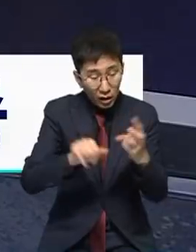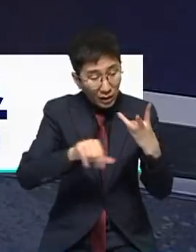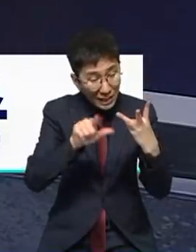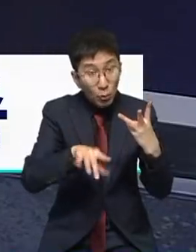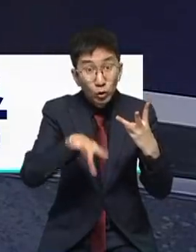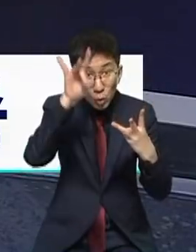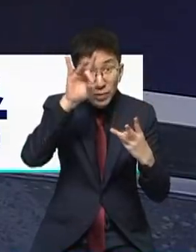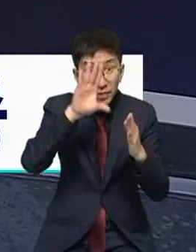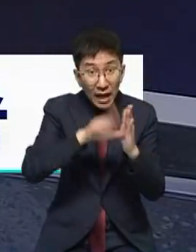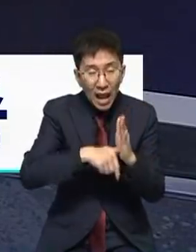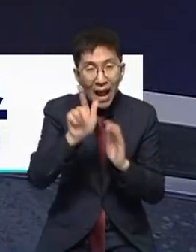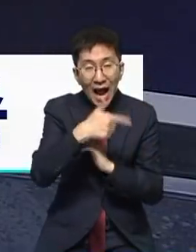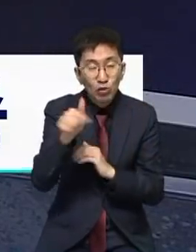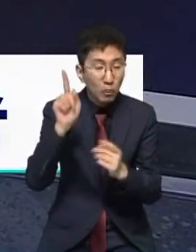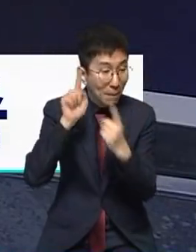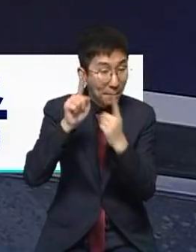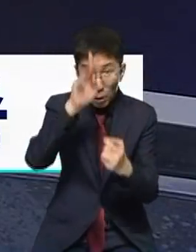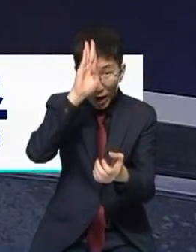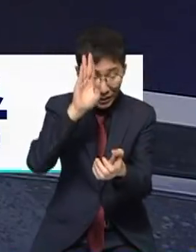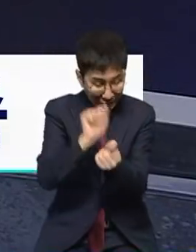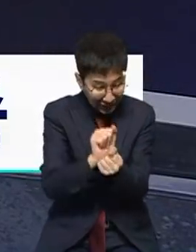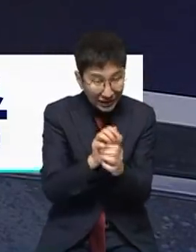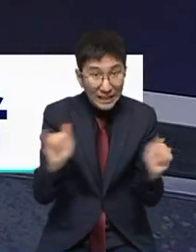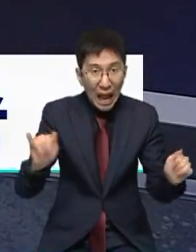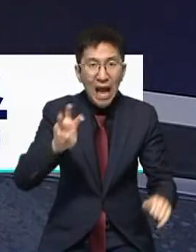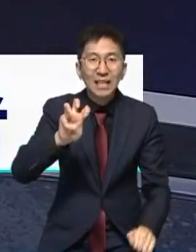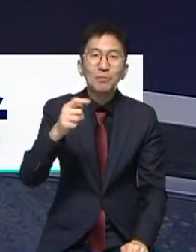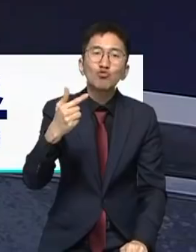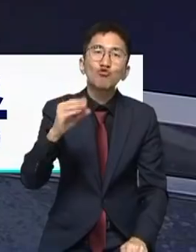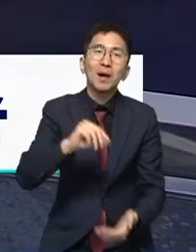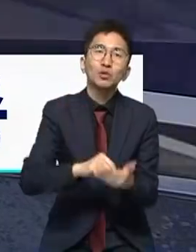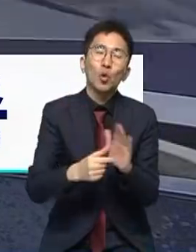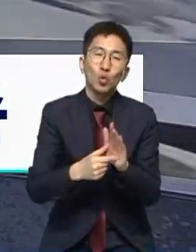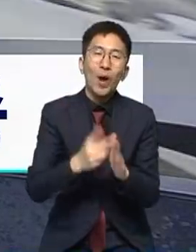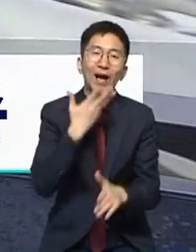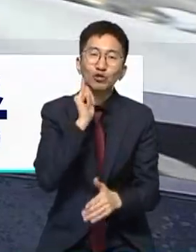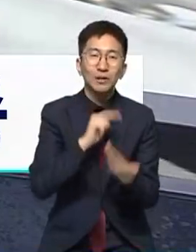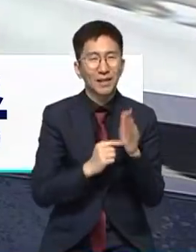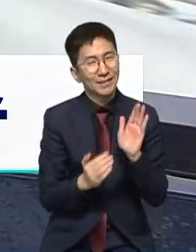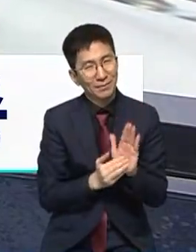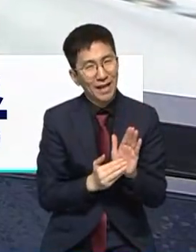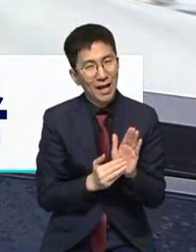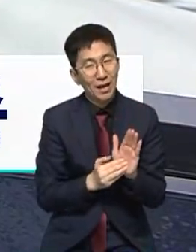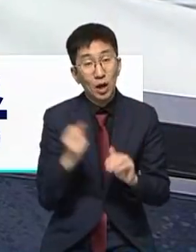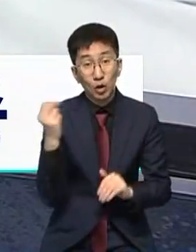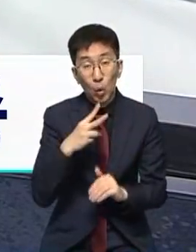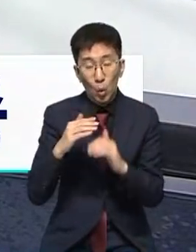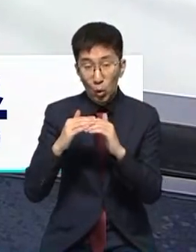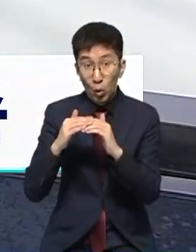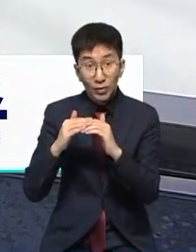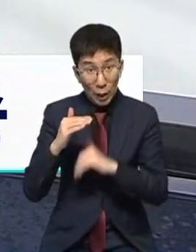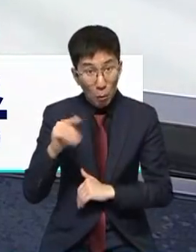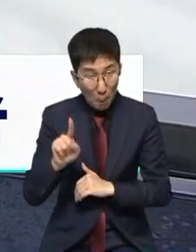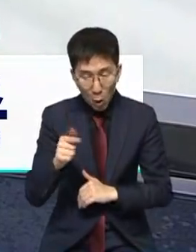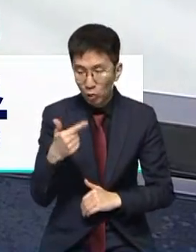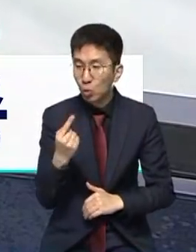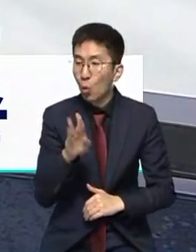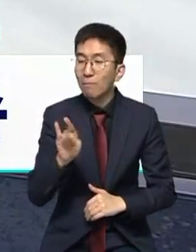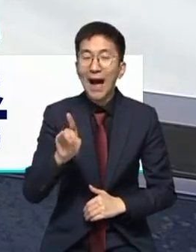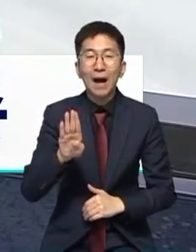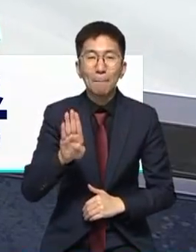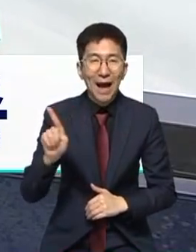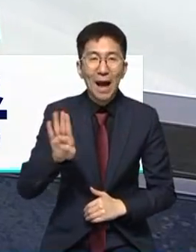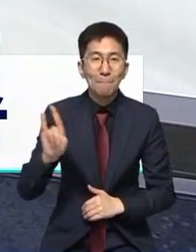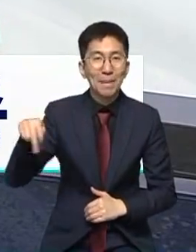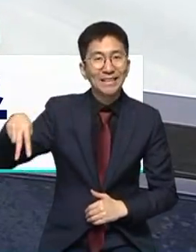초에는 하록 진짜가 36만 명까지 늘어날 수 있다는 예측도 나왔습니다 이 내용과 함께 높 x 백신